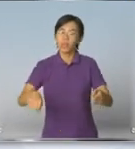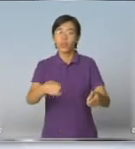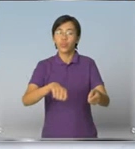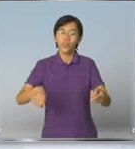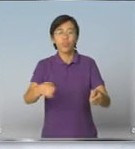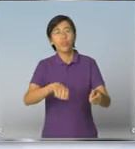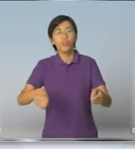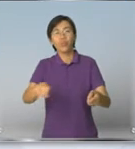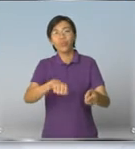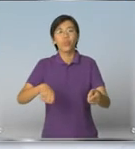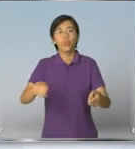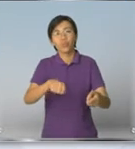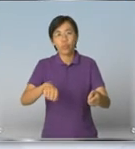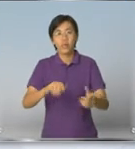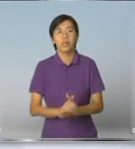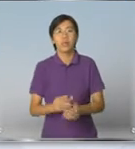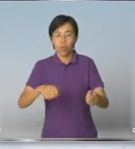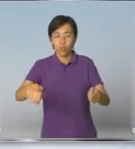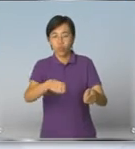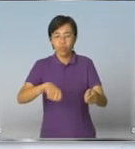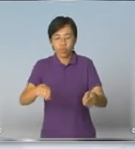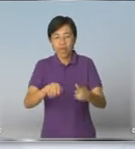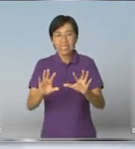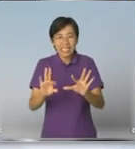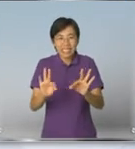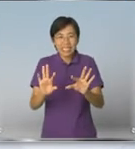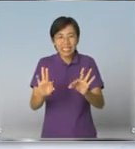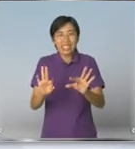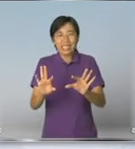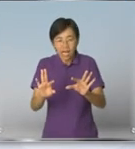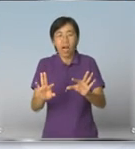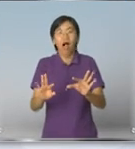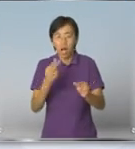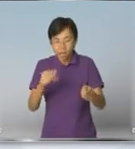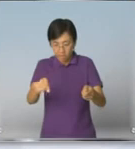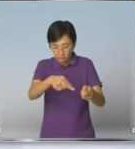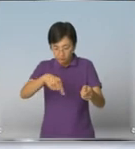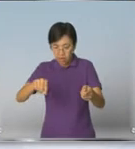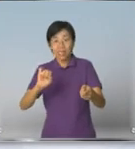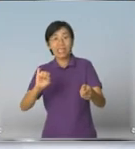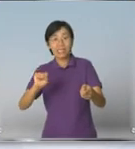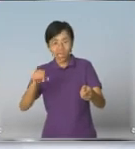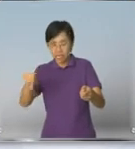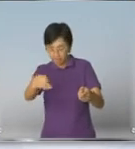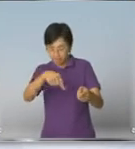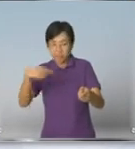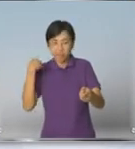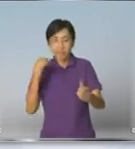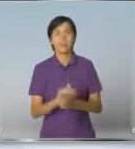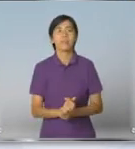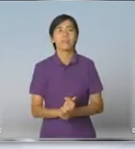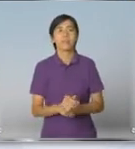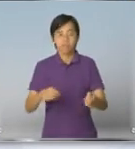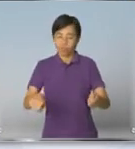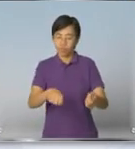อันนี้ก็ควรไปจนเขาเรียกว่าอะไรนะฮะเหมือนแป้งสุกใช่ไหมครับ แป้งสุกลักษณะจะข้นขึ้นแล้วก็จะมีบางส่วนที่เริ่มใสขึ้น ครับผม ตอนนี้แป้งบางส่วนเ